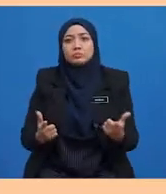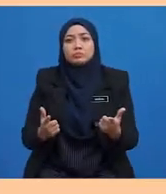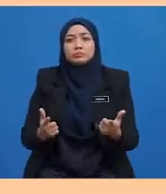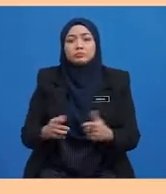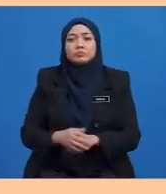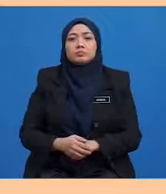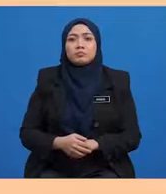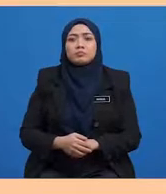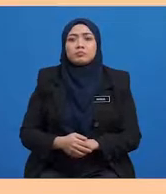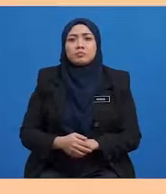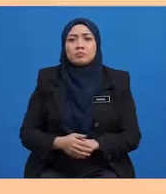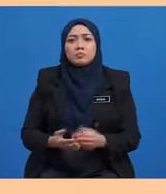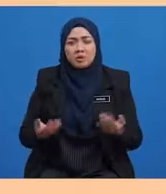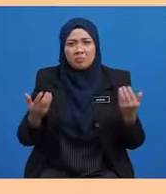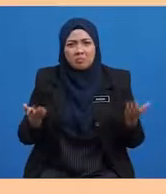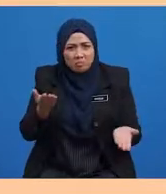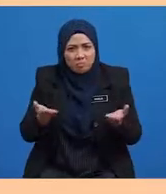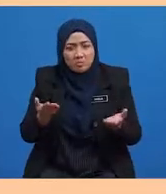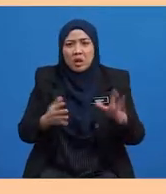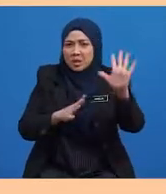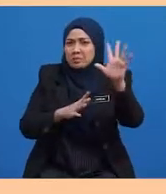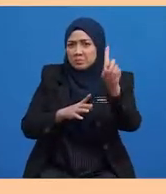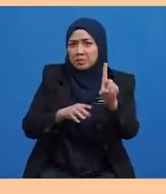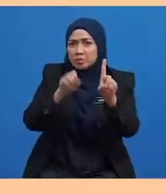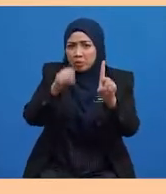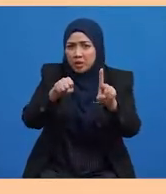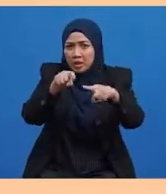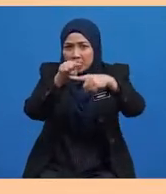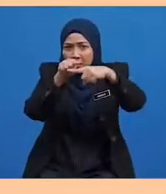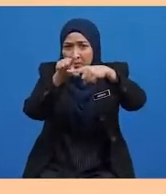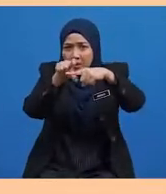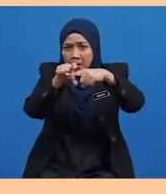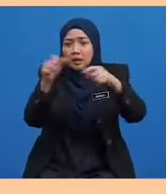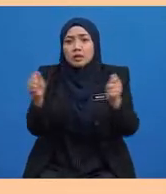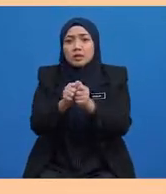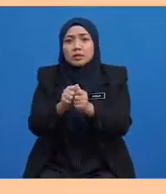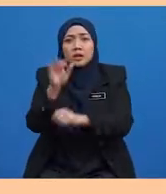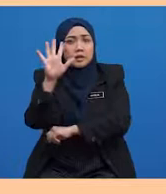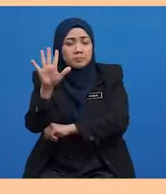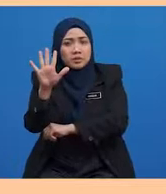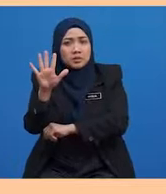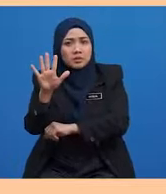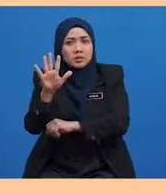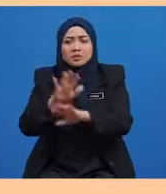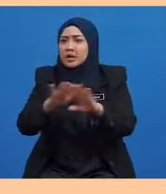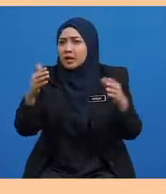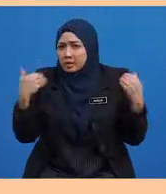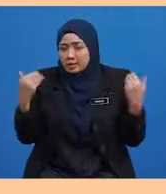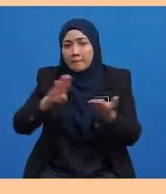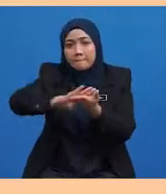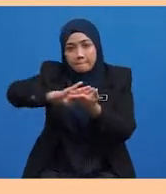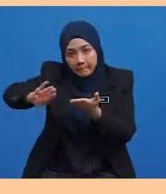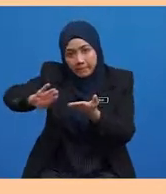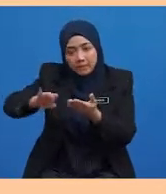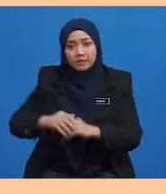Adakah 51 boleh dibahagi dengan 5 tanpa baki? Cikgu bagi sedikit masa untuk menjawab soalan